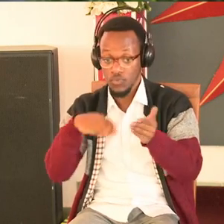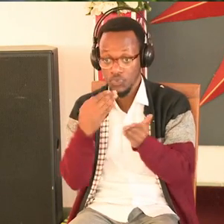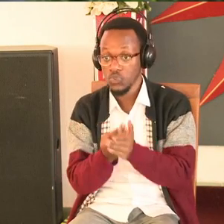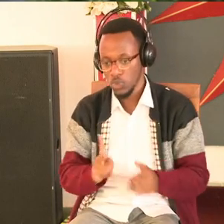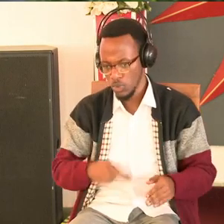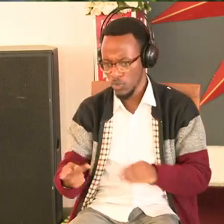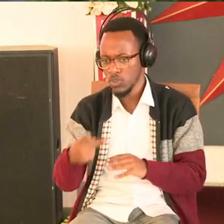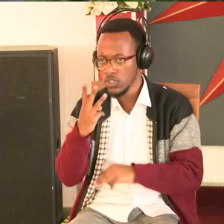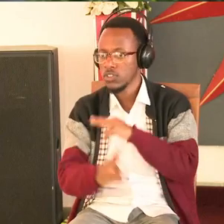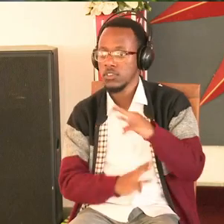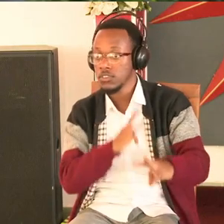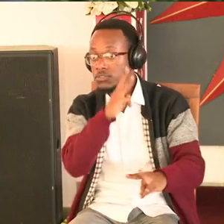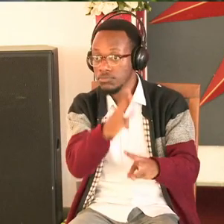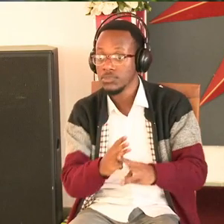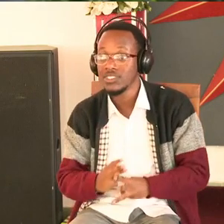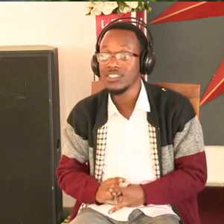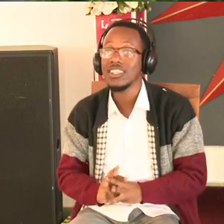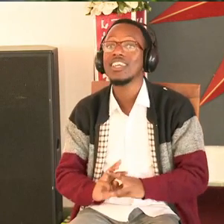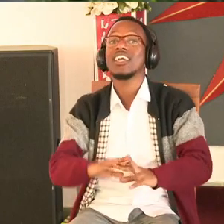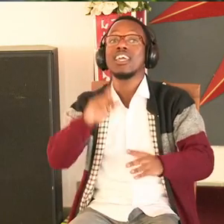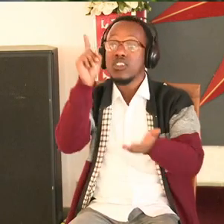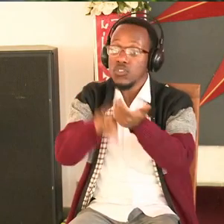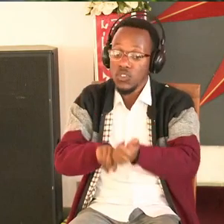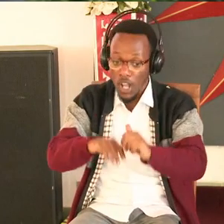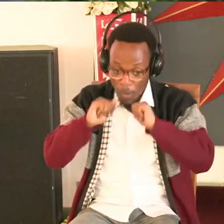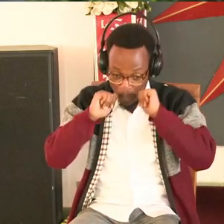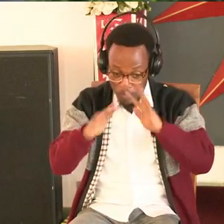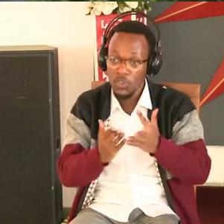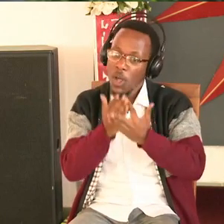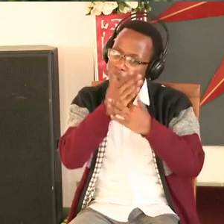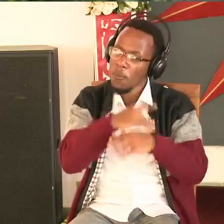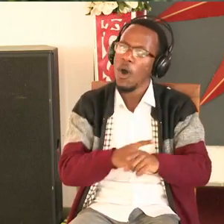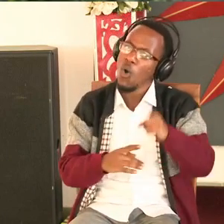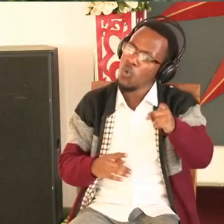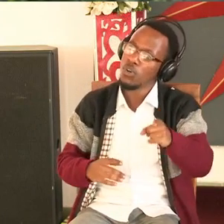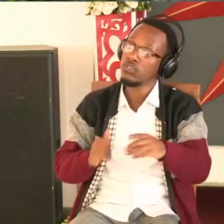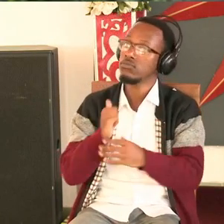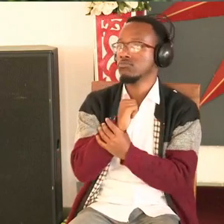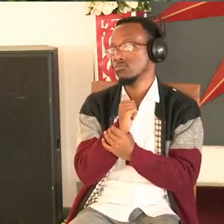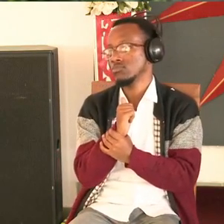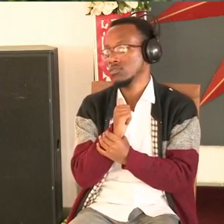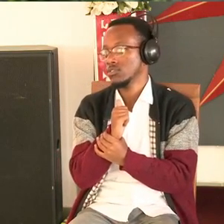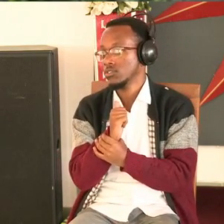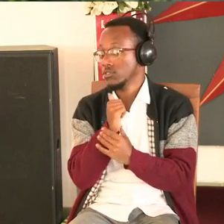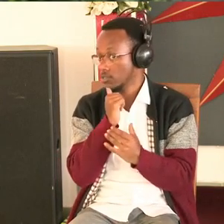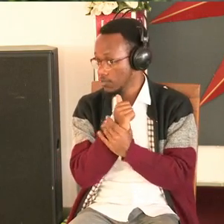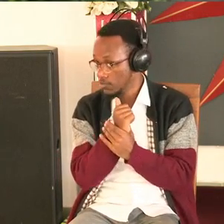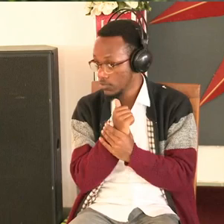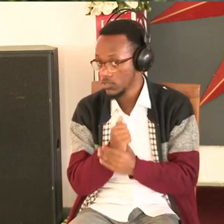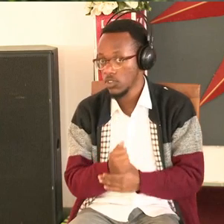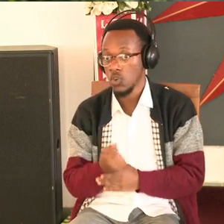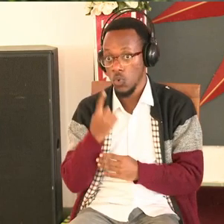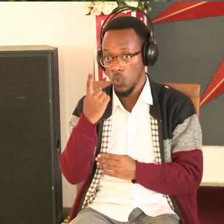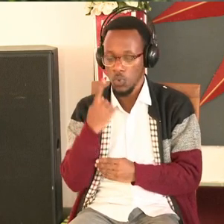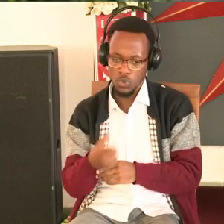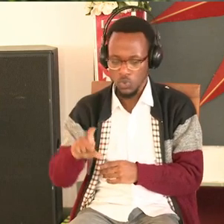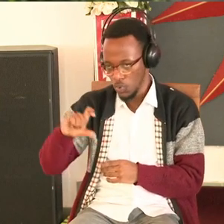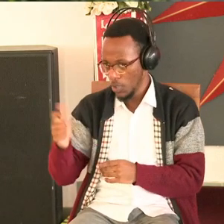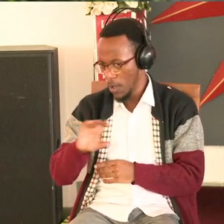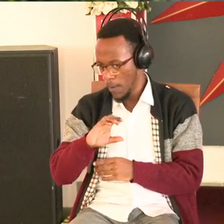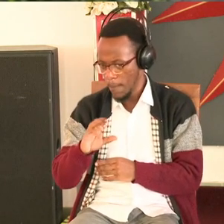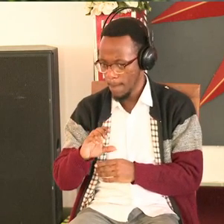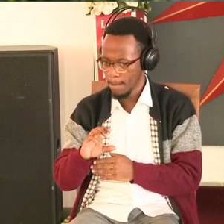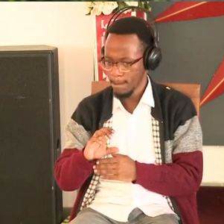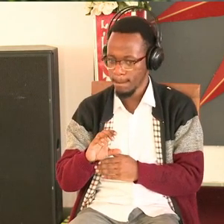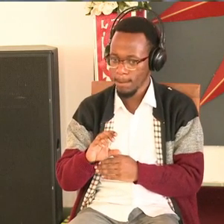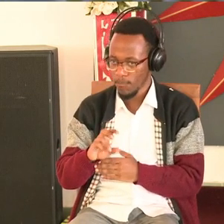Ngo urubyaro rwose rwo ku isi ruzaherwa umugisha muri wowe. Noneho hari undi murongo wa